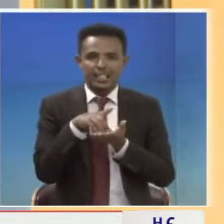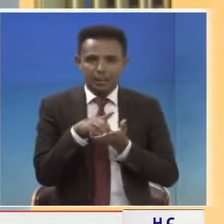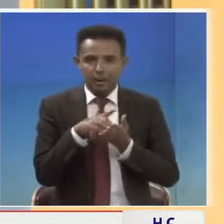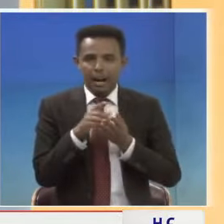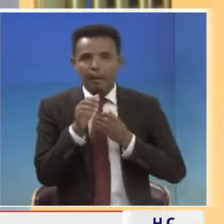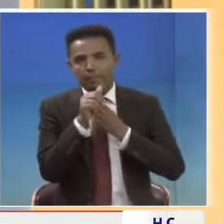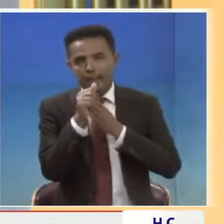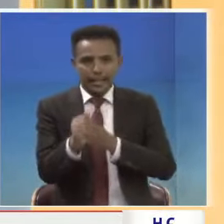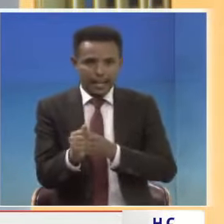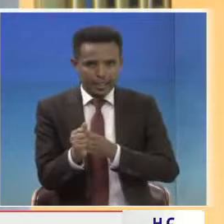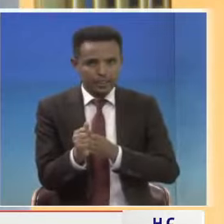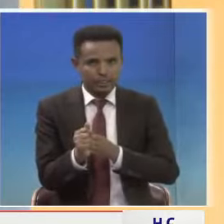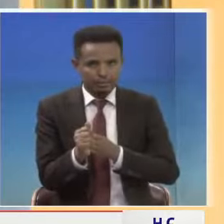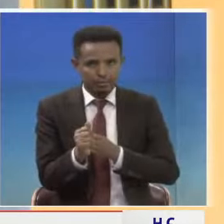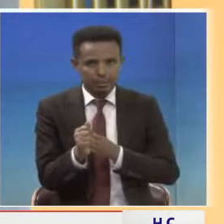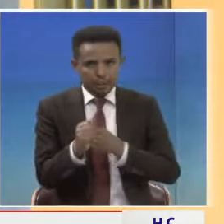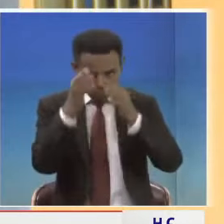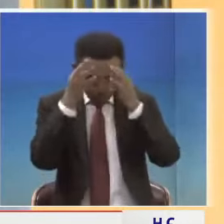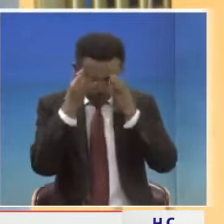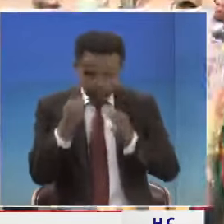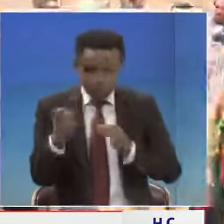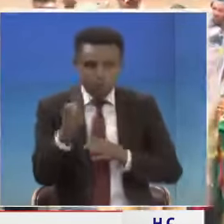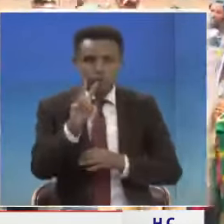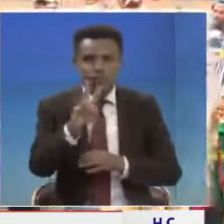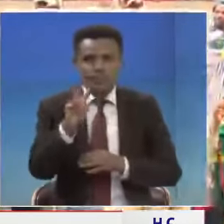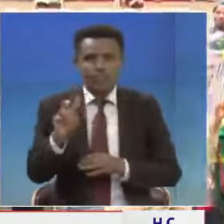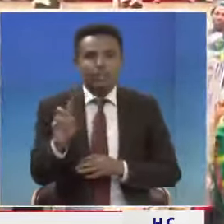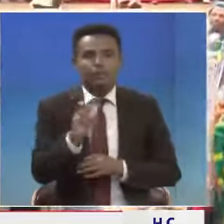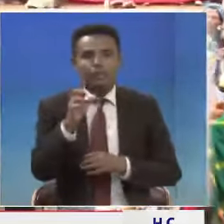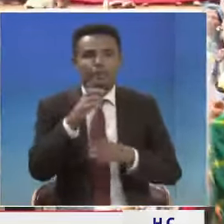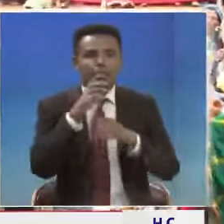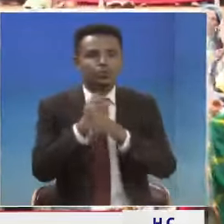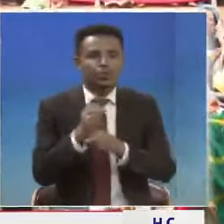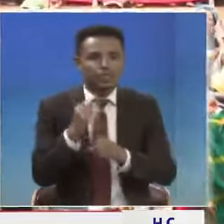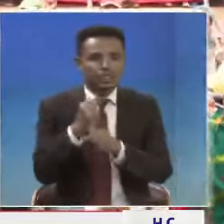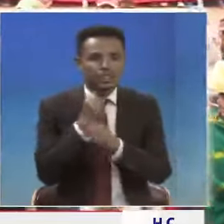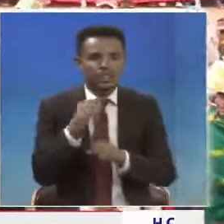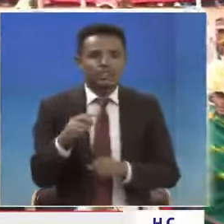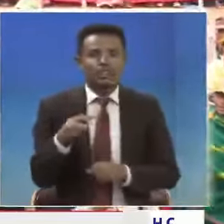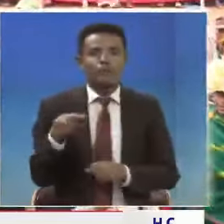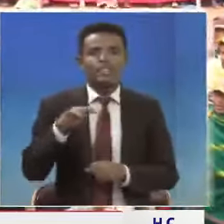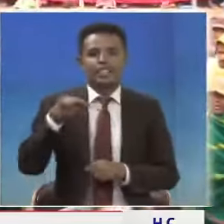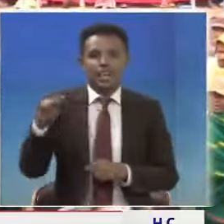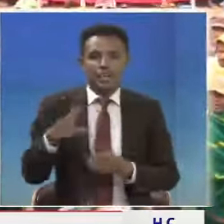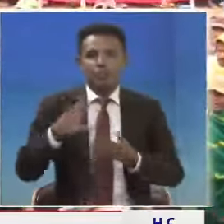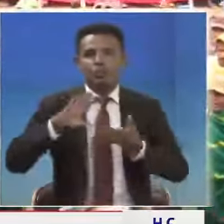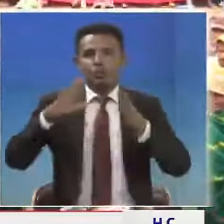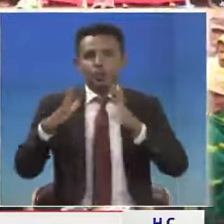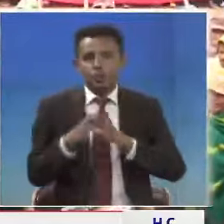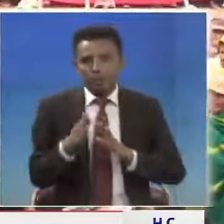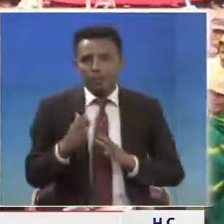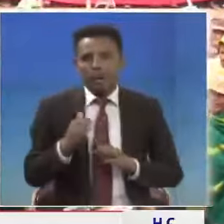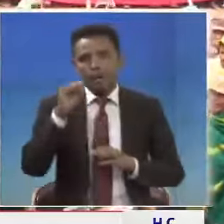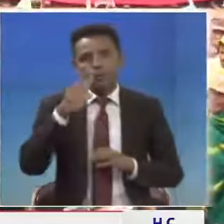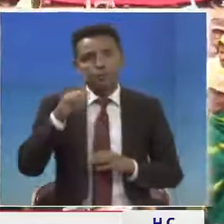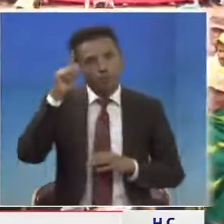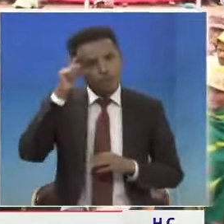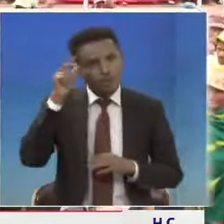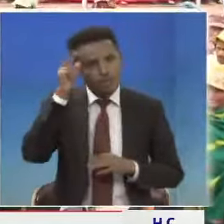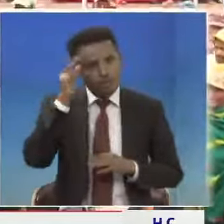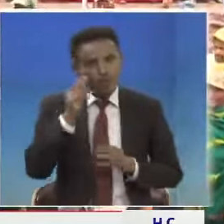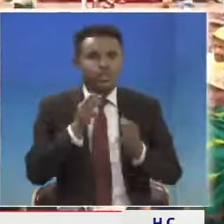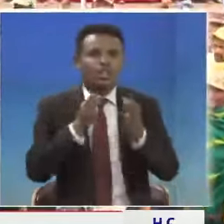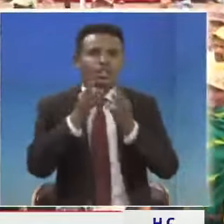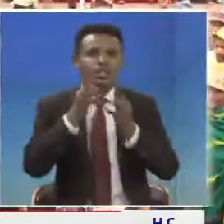ሆኖ ከሁለት ቀበሌ ይዞ ነው እየሰራ ያለ። የምስራቅ ጎጃም ዞን ምክትል አስተዳዳሪ አቶ ኑርልኝ ብርሃኑ እንደገለጹት የዞኑ